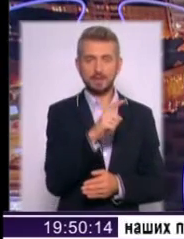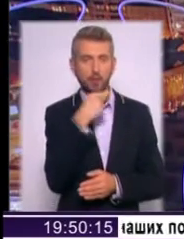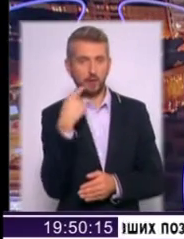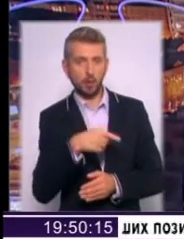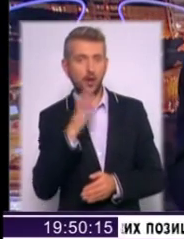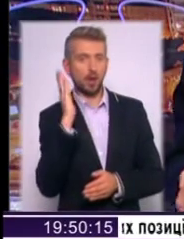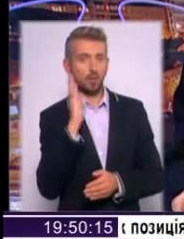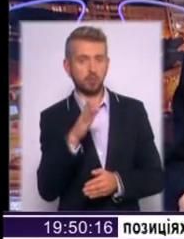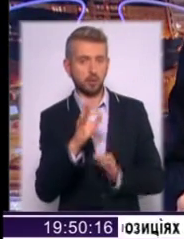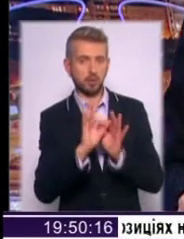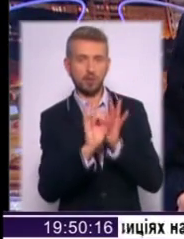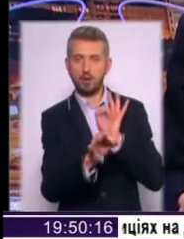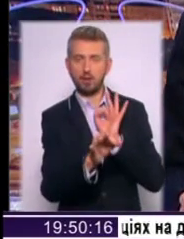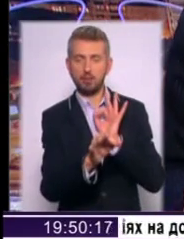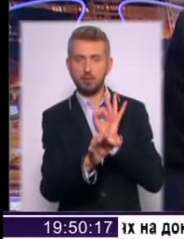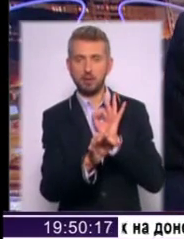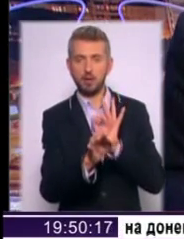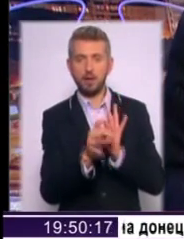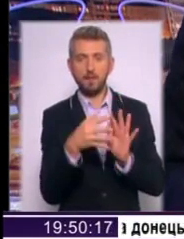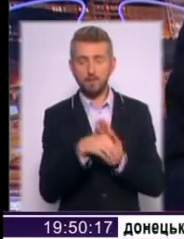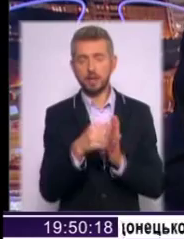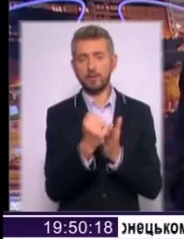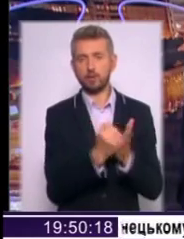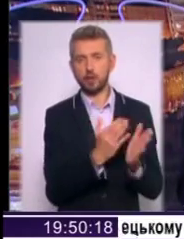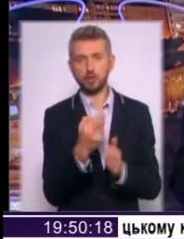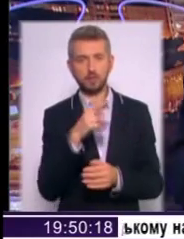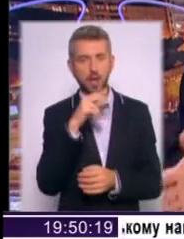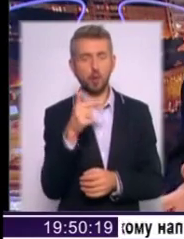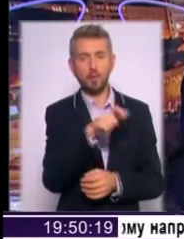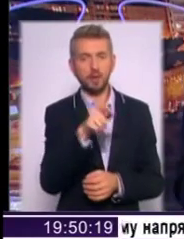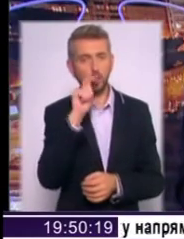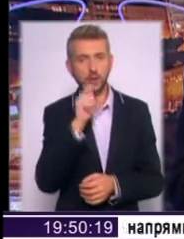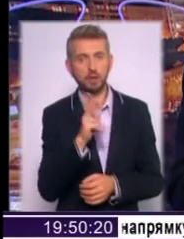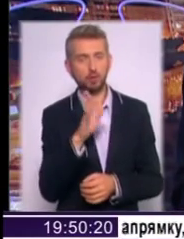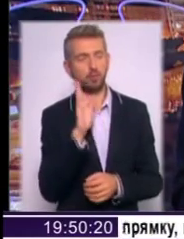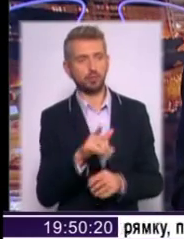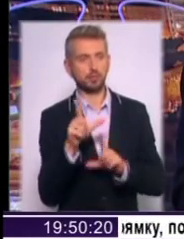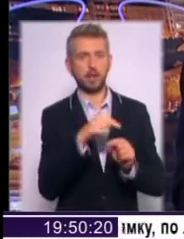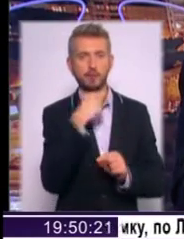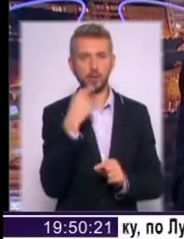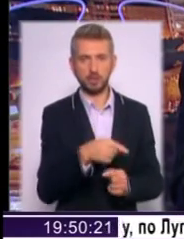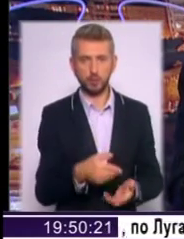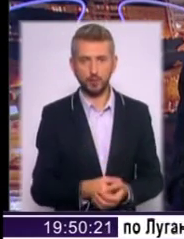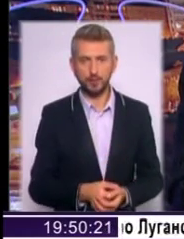буде зеркальна відповідь Росії. Введення відповідно візового режиму для громадян України, які будуть відвідувати Російську